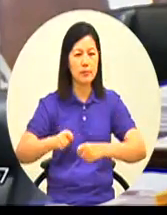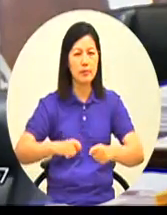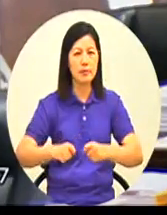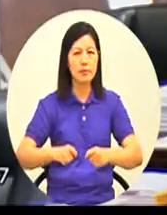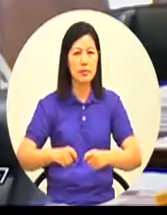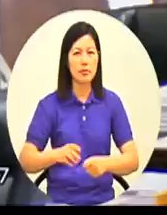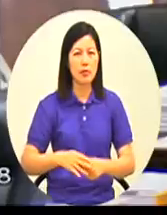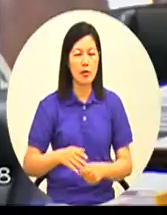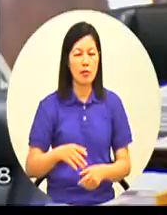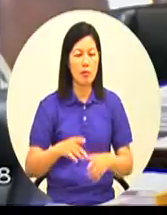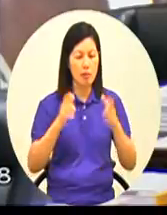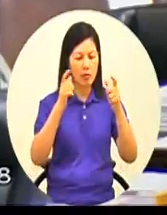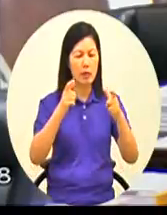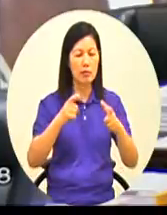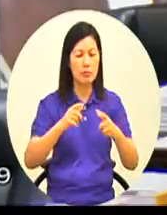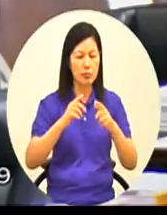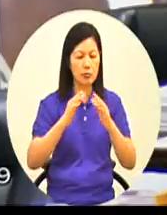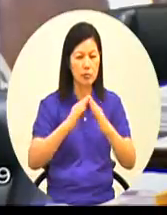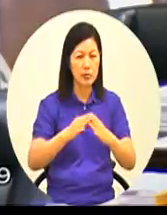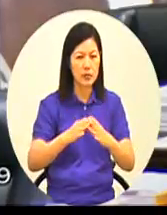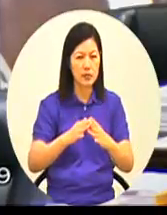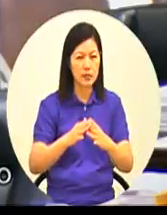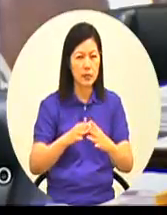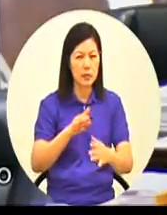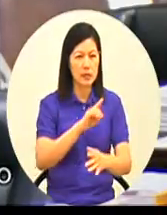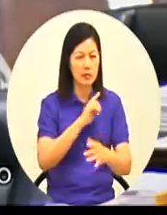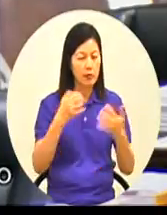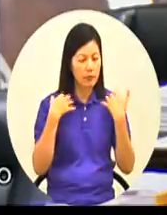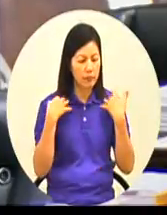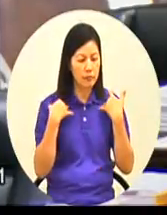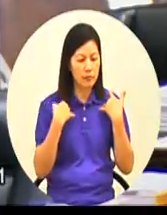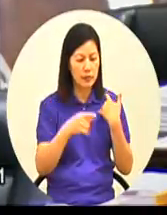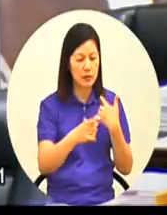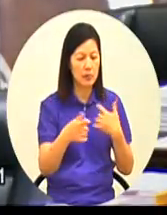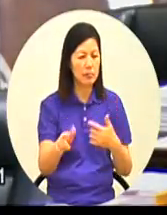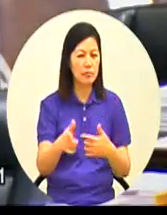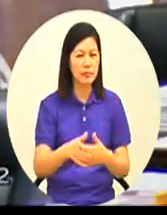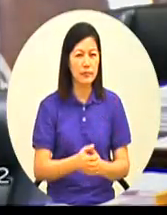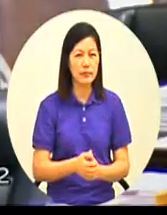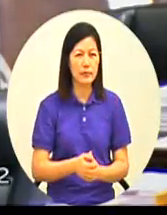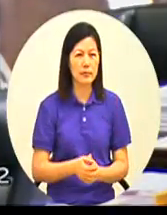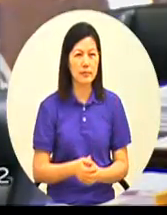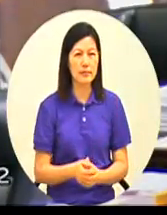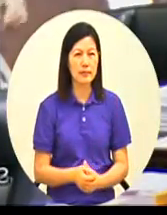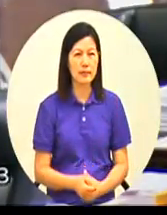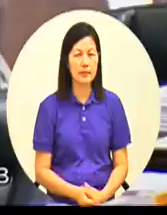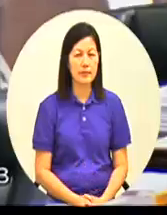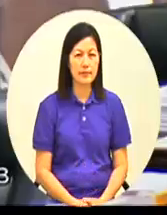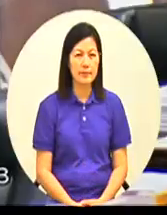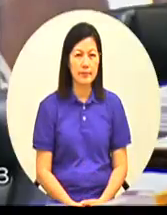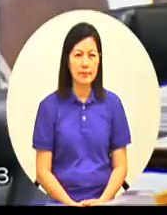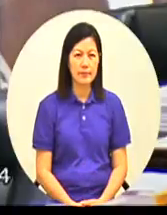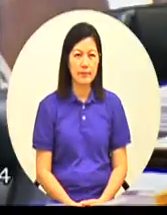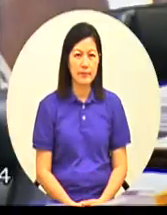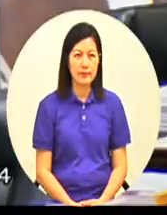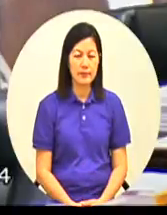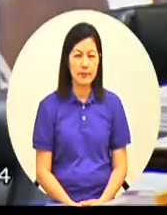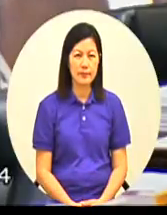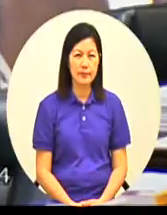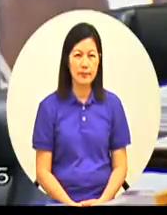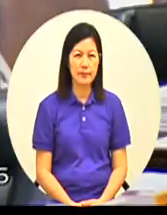市是扮演南向政策啊，我有去一下，这帮变自动回答，我也没问你说南向，人家在讲的哦，为